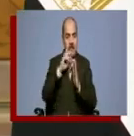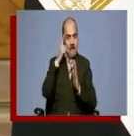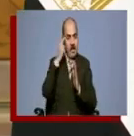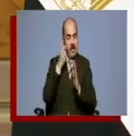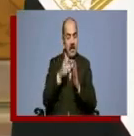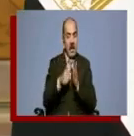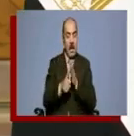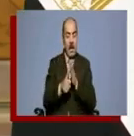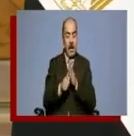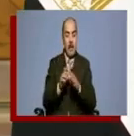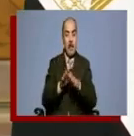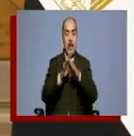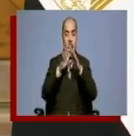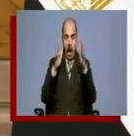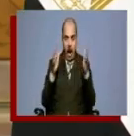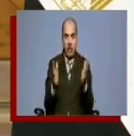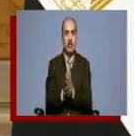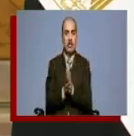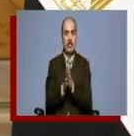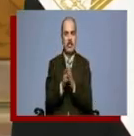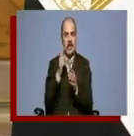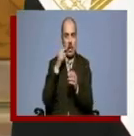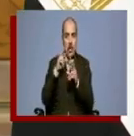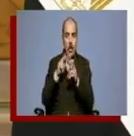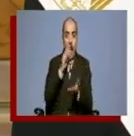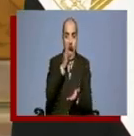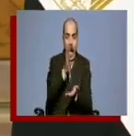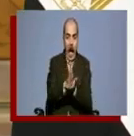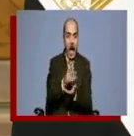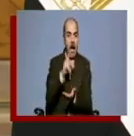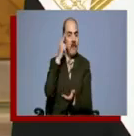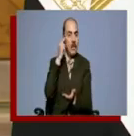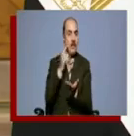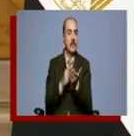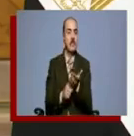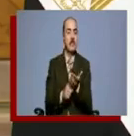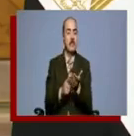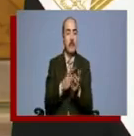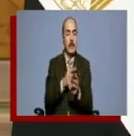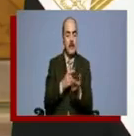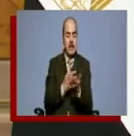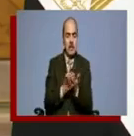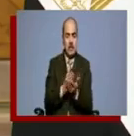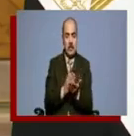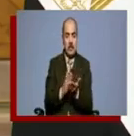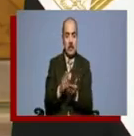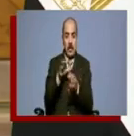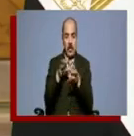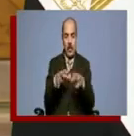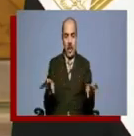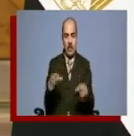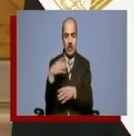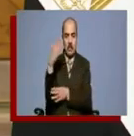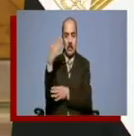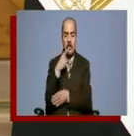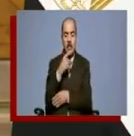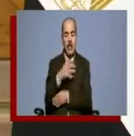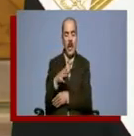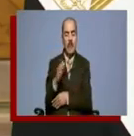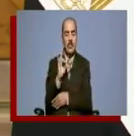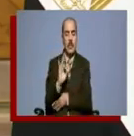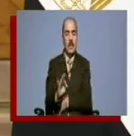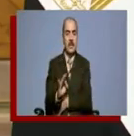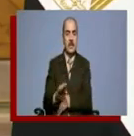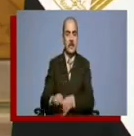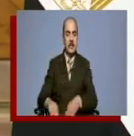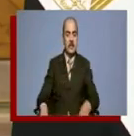فلسطين من تدمير من تدمير قطاع الصحي من اطفال من مساعدات مقفوله ده جزء وجانب مهم جدا لان احنا عايزين المعركه الناس اللي